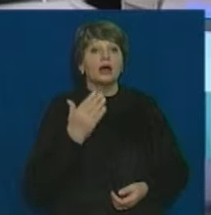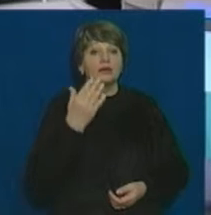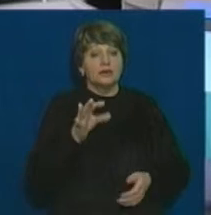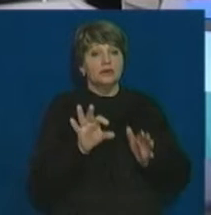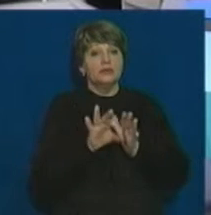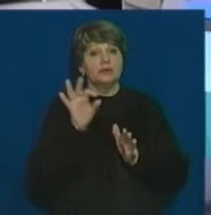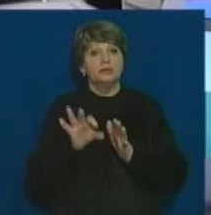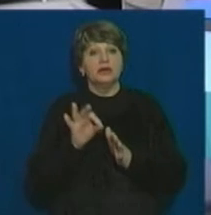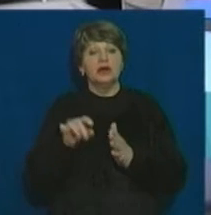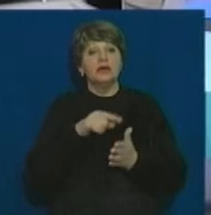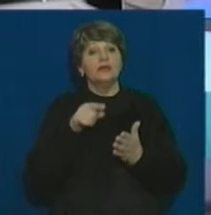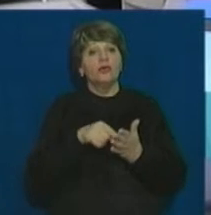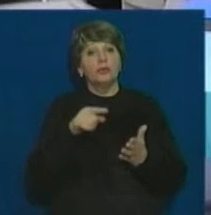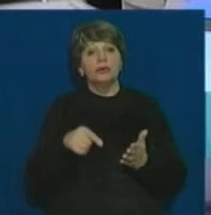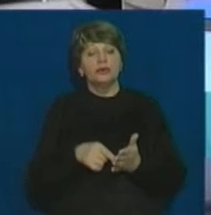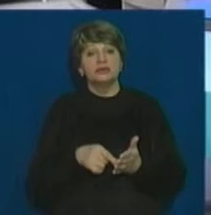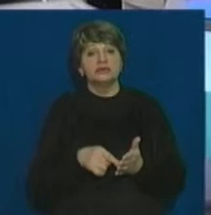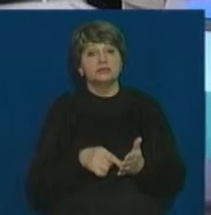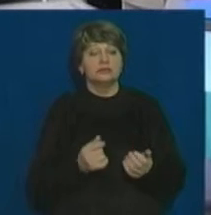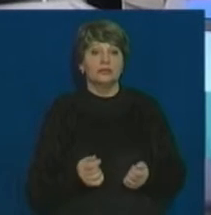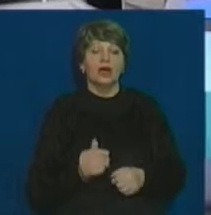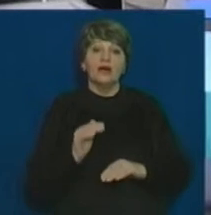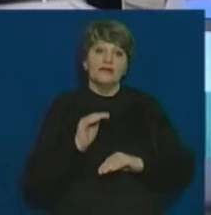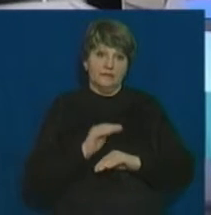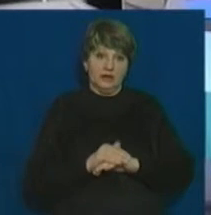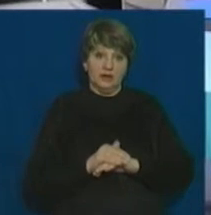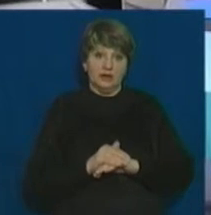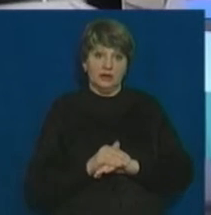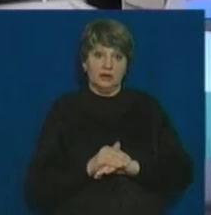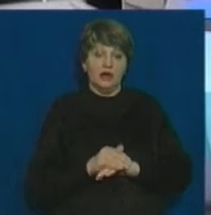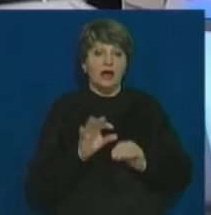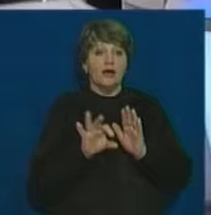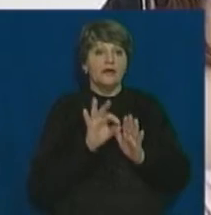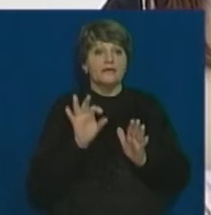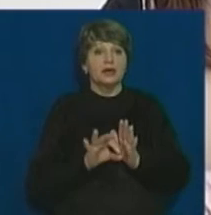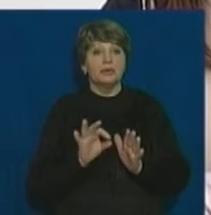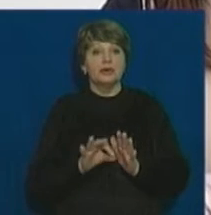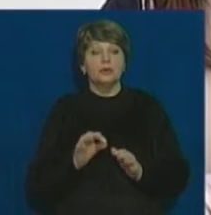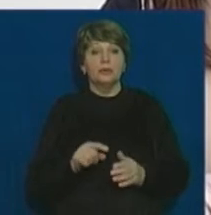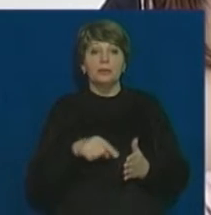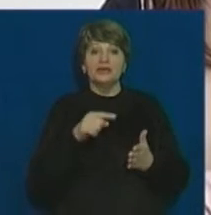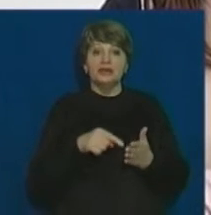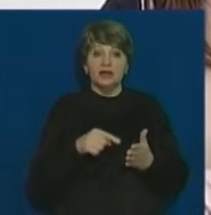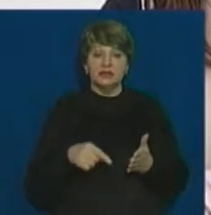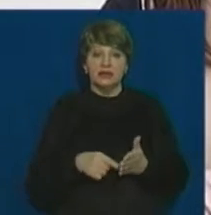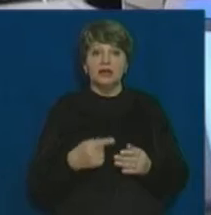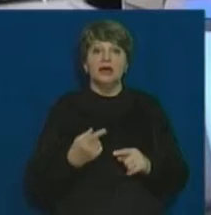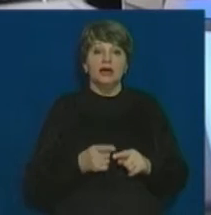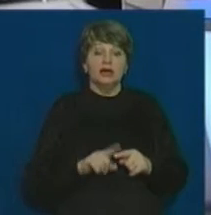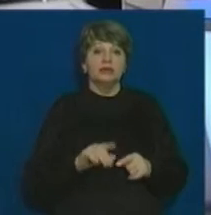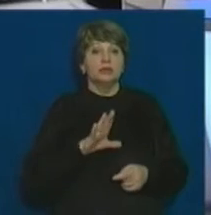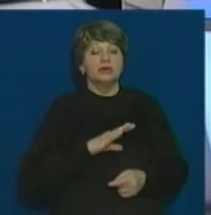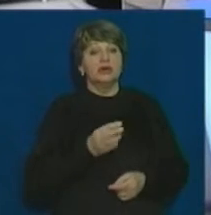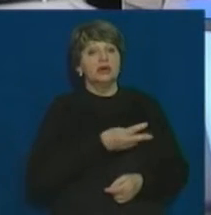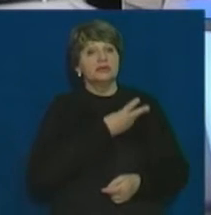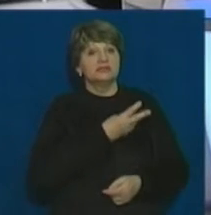питання, з якими можна йти до містян? Ну, фактично, з приводу вибору саме цього питання, то це була більша ініціатива